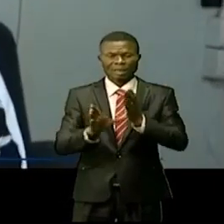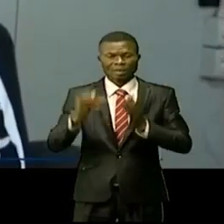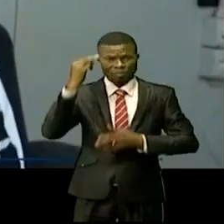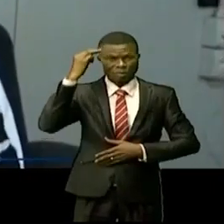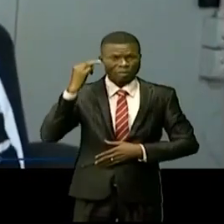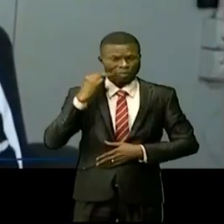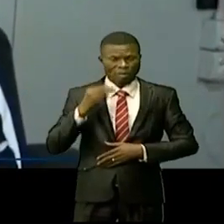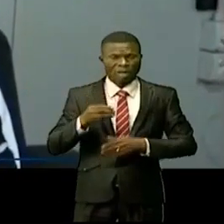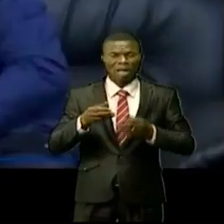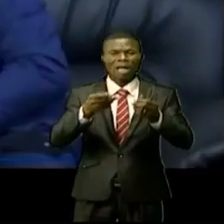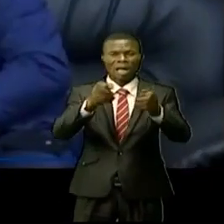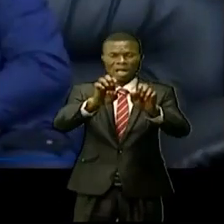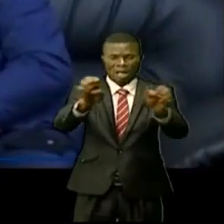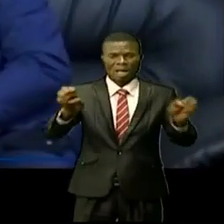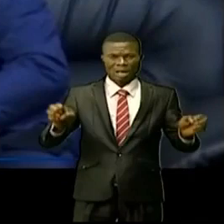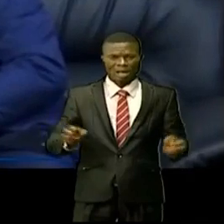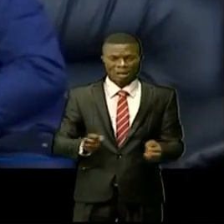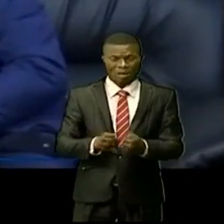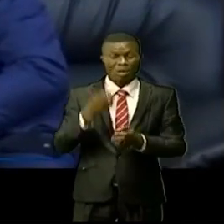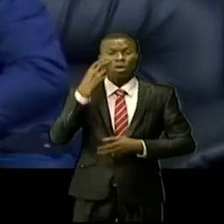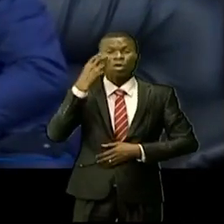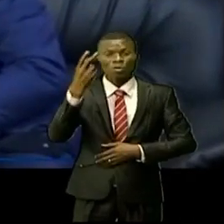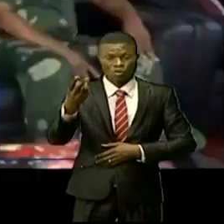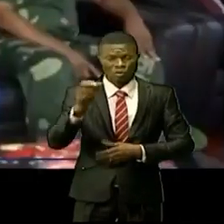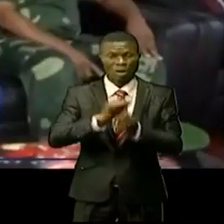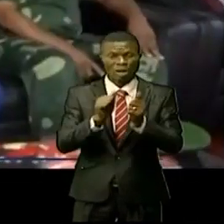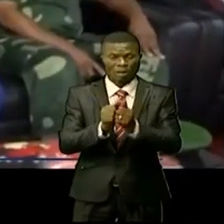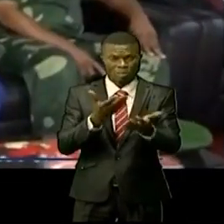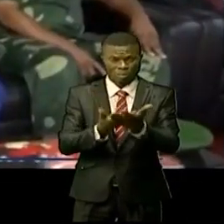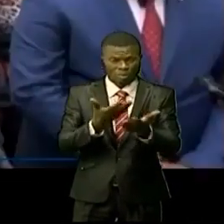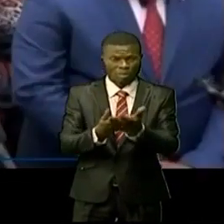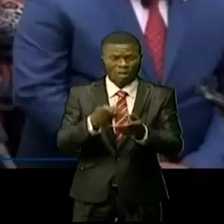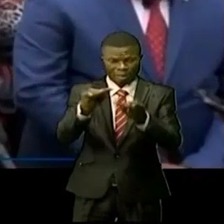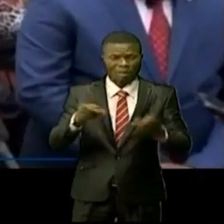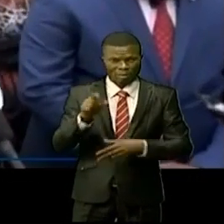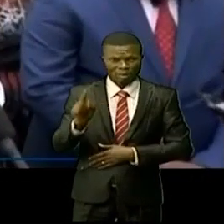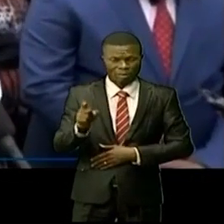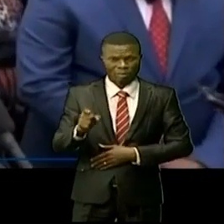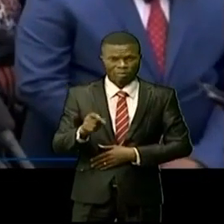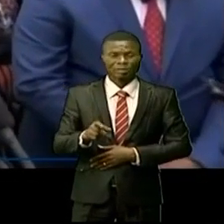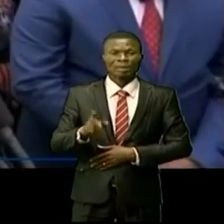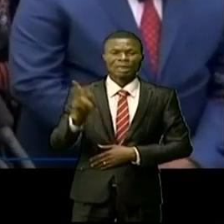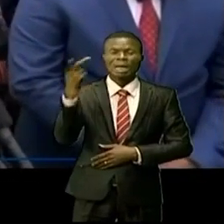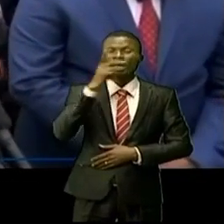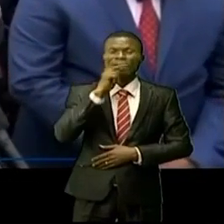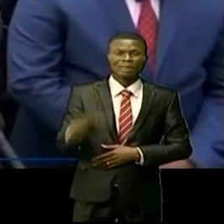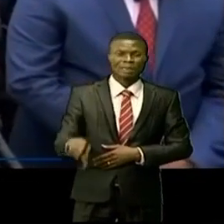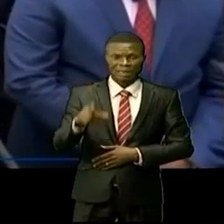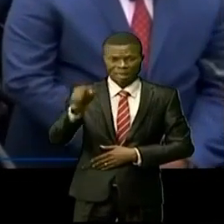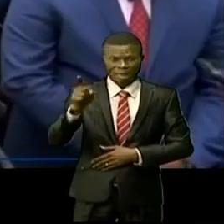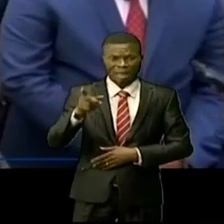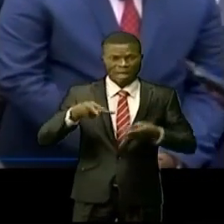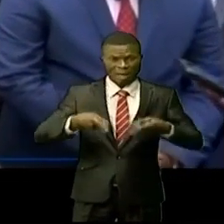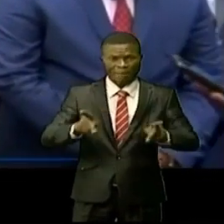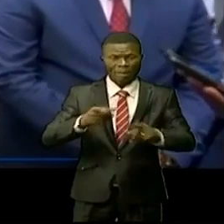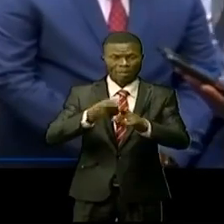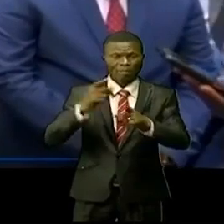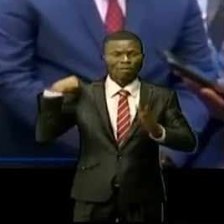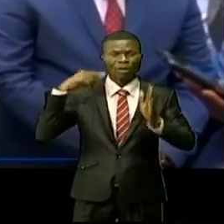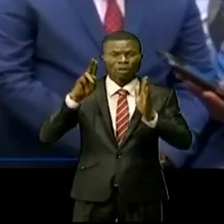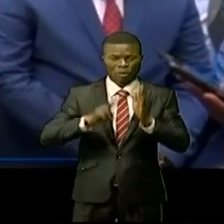de l'Environnement ira palper certaines réalités environnementales. À Kisangani, c'est sur instruction du gouvernement